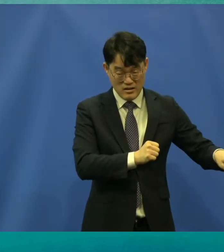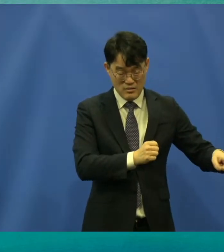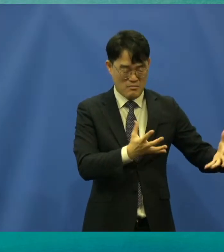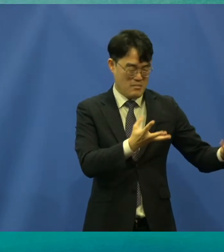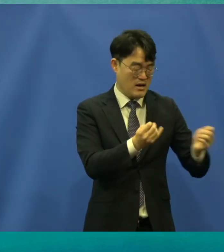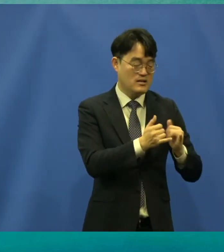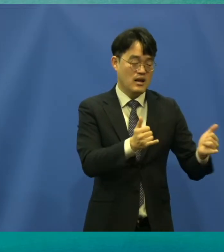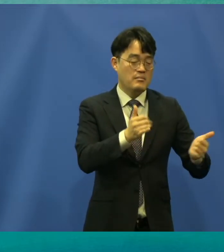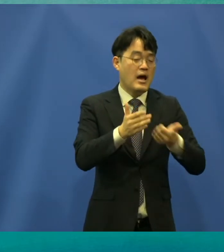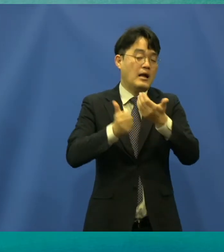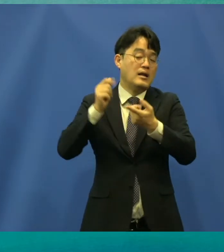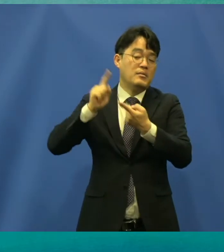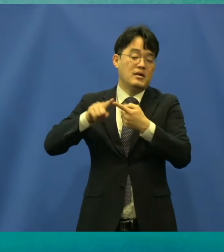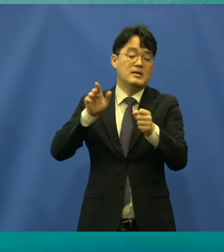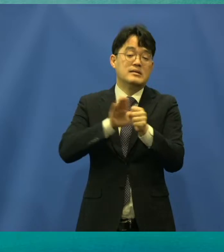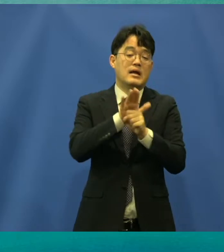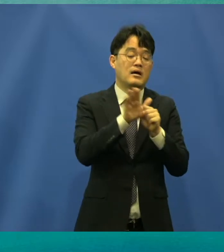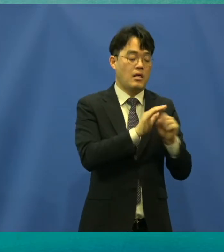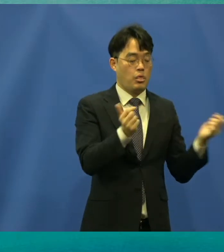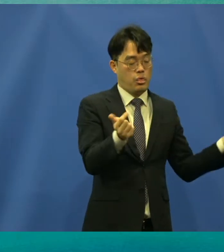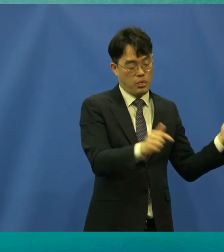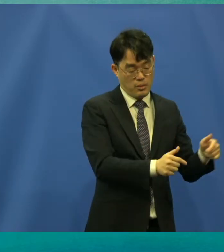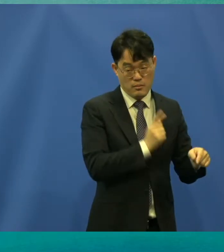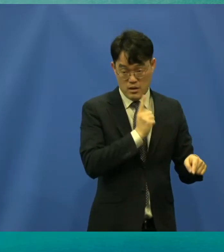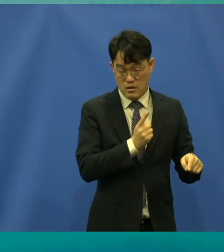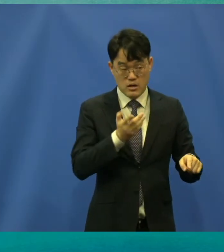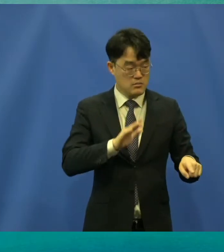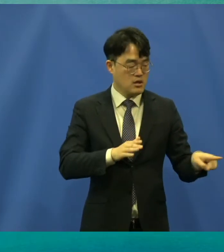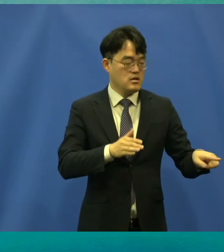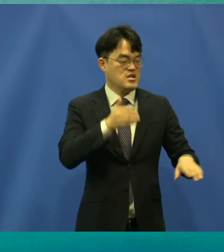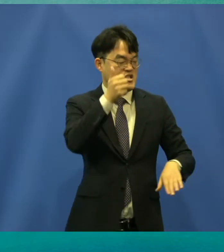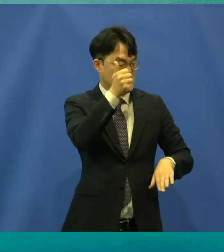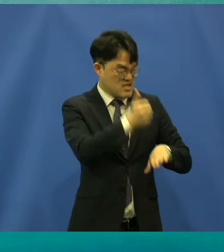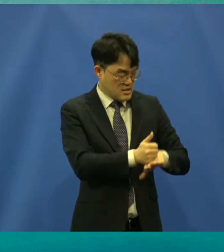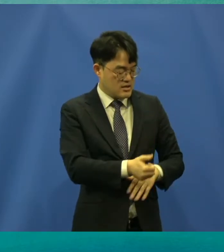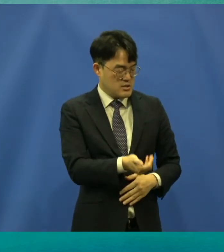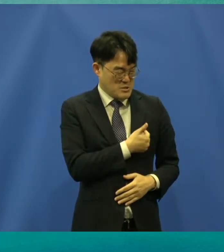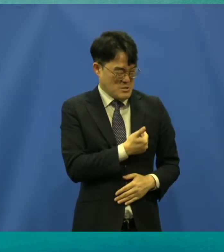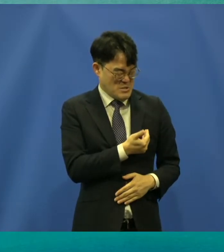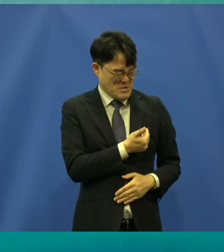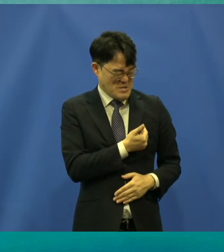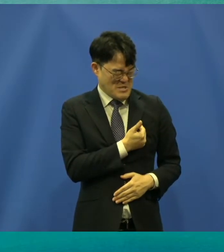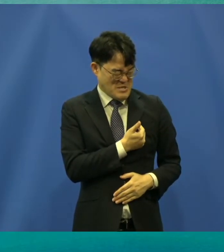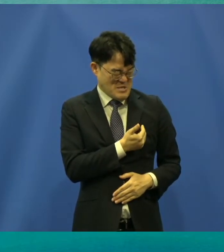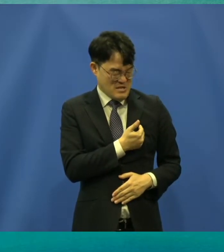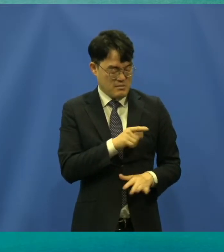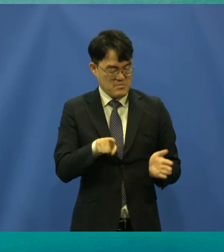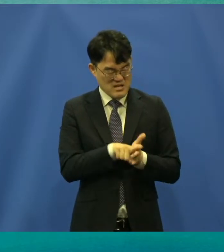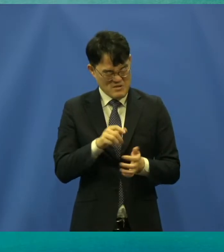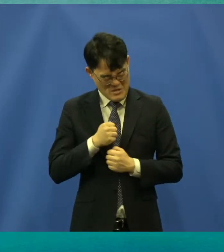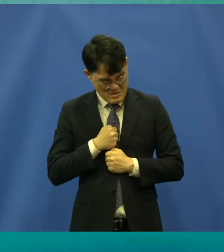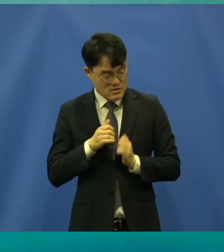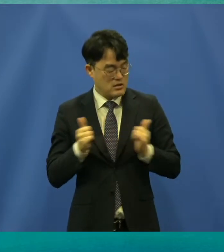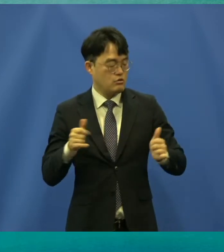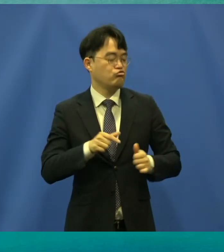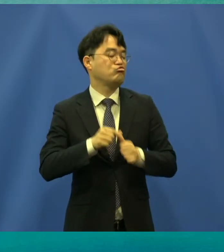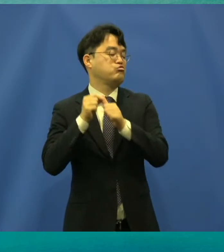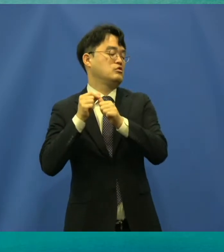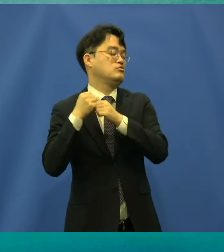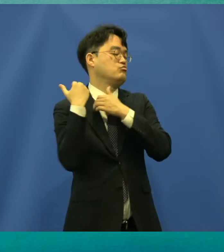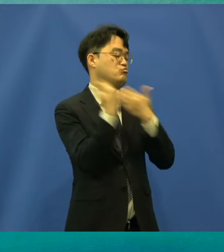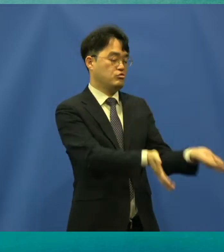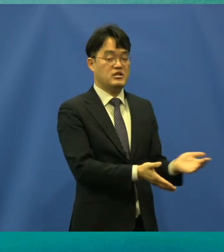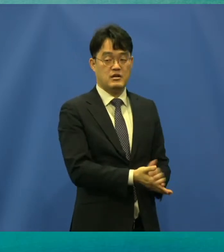식어지리라. 그러나 끝까지 견디는 자는 구원을 얻으리라. 14절이 중요합니다. 이